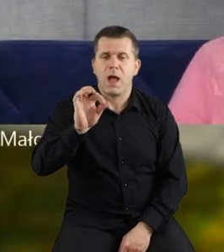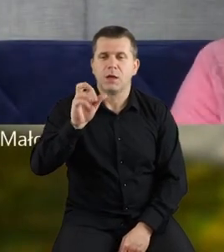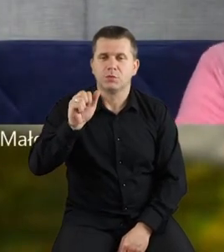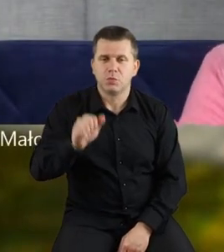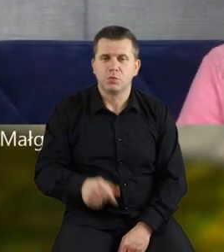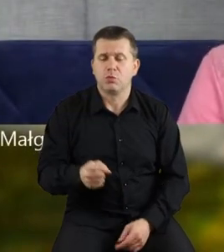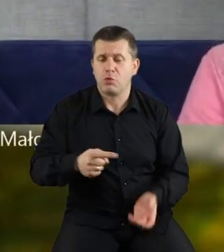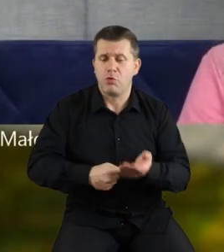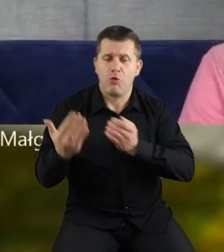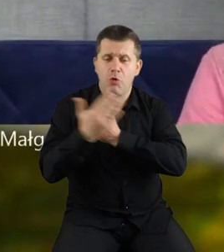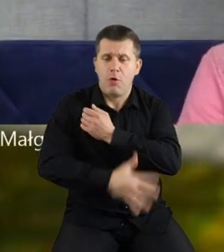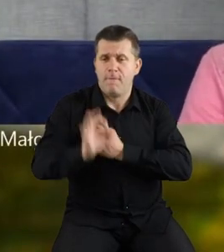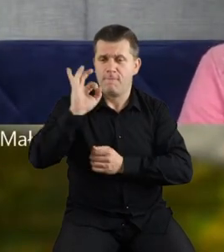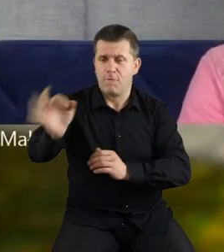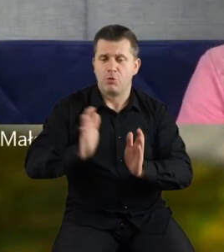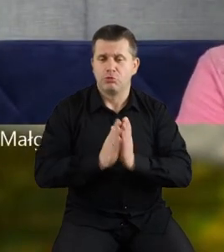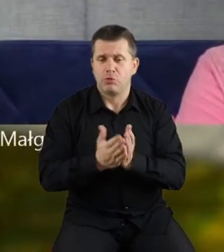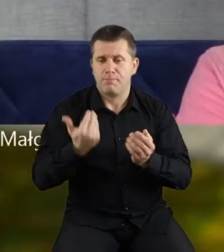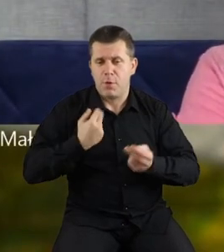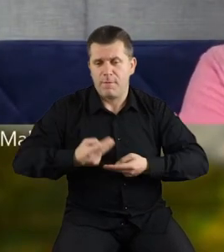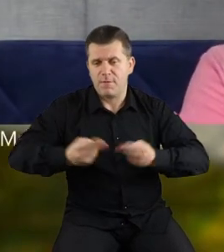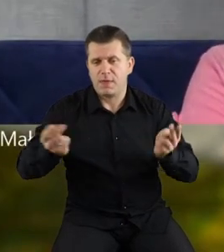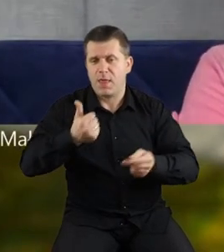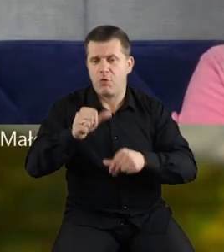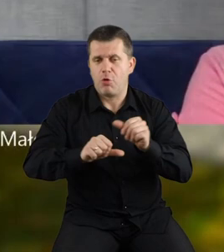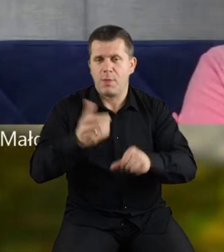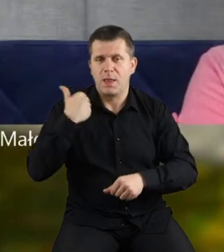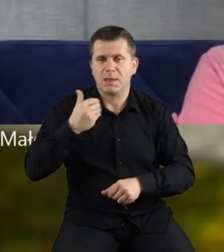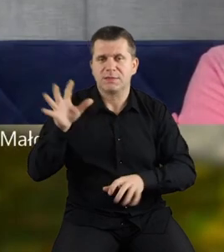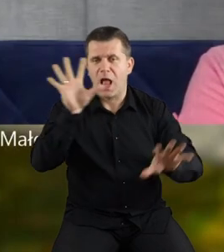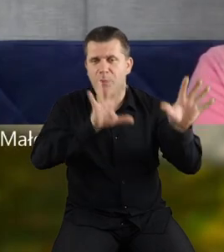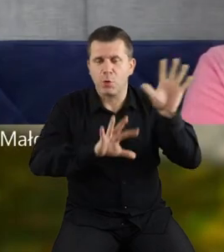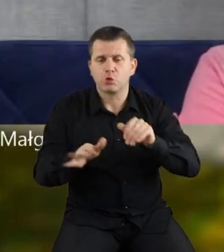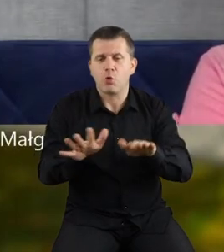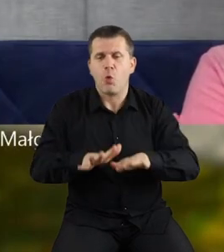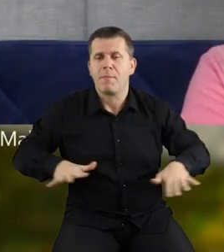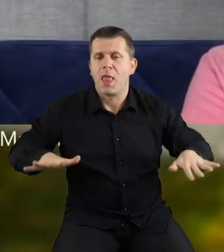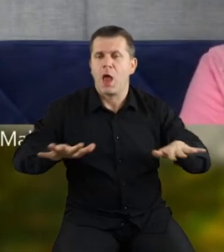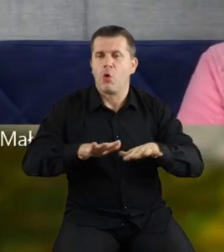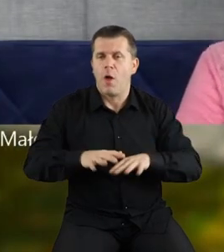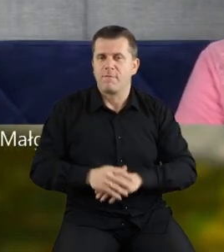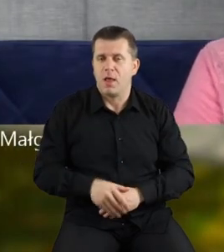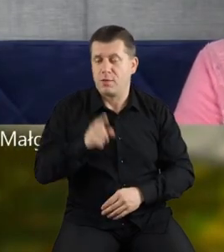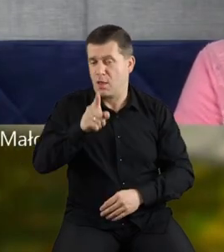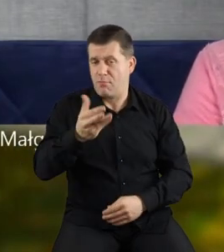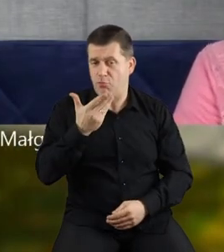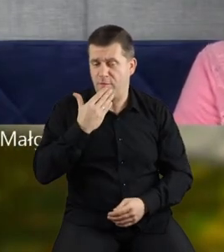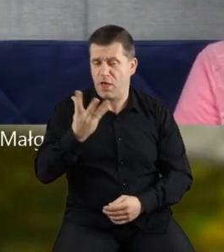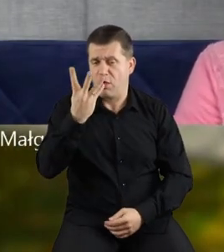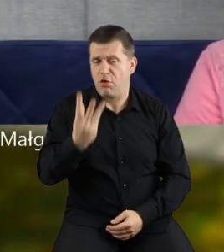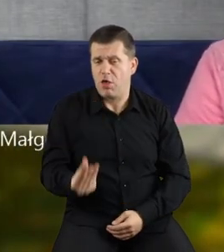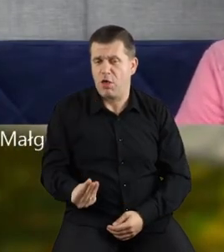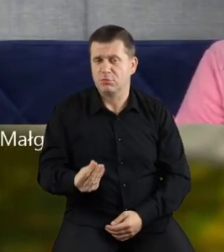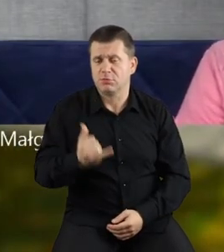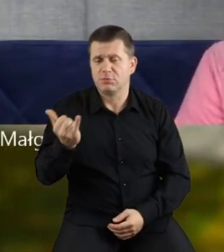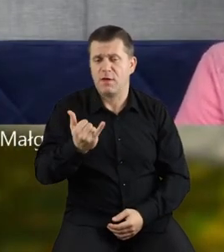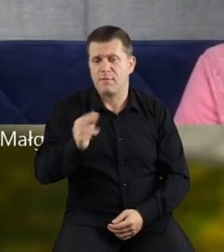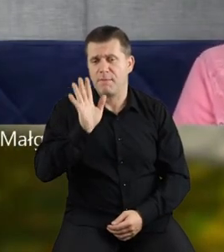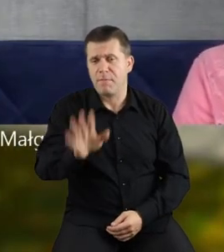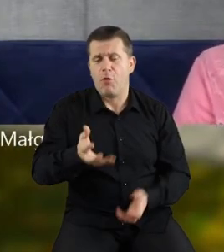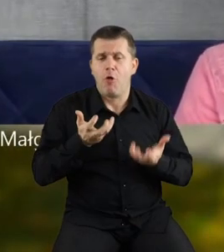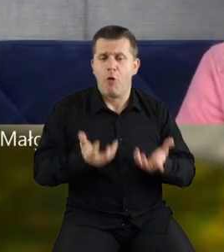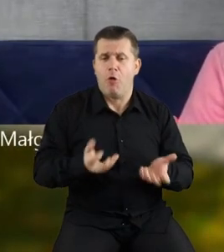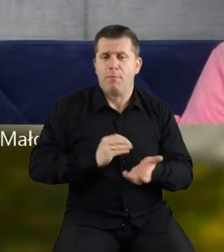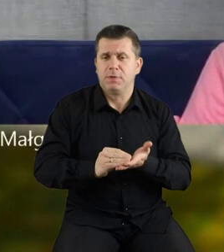Basiu, dochodzimy do ostatniej książki, którą wydałaś w zeszłym roku, Zachmurzenie umiarkowane. Mówiłaś, że jesienią